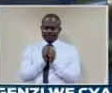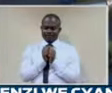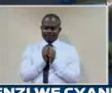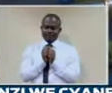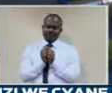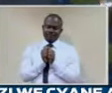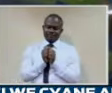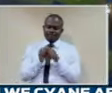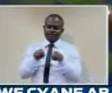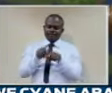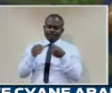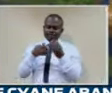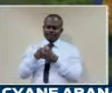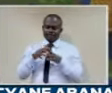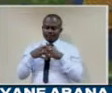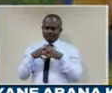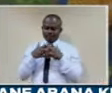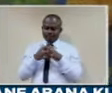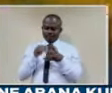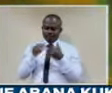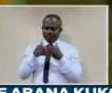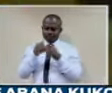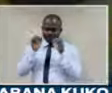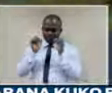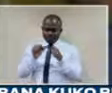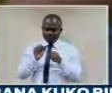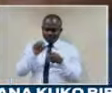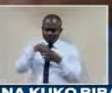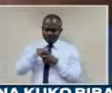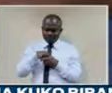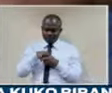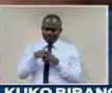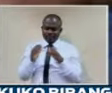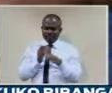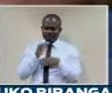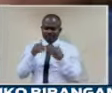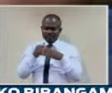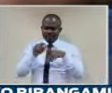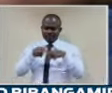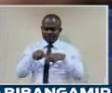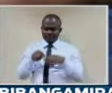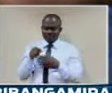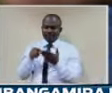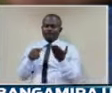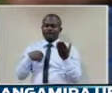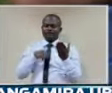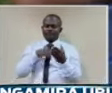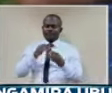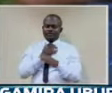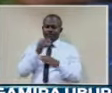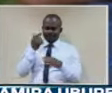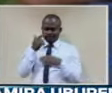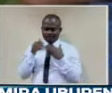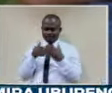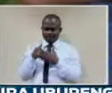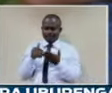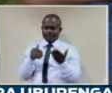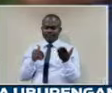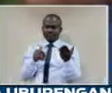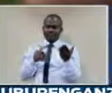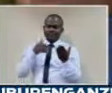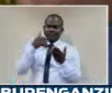Bikongera bikaga. Iyi nayo rero ni mashini ibasha kuba yashyiramo indirimbo bitewe n'iyo ngiye gucuranganya. Ngo urabibona ko